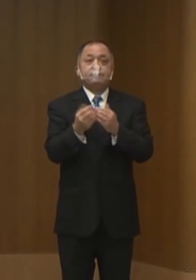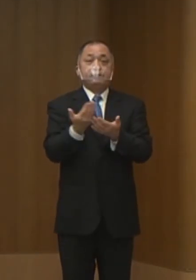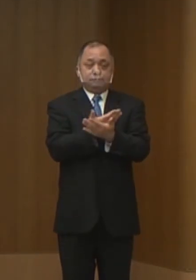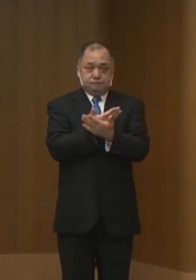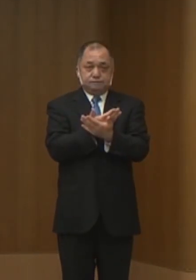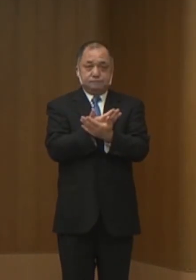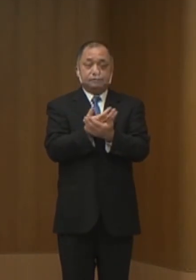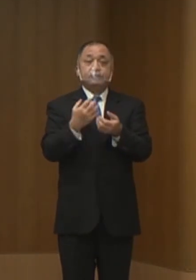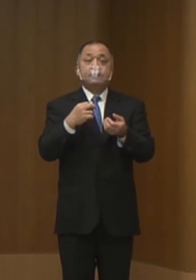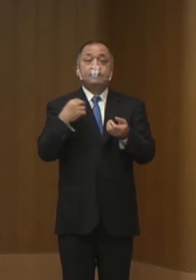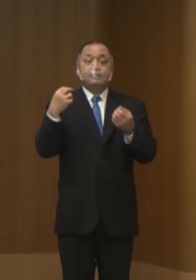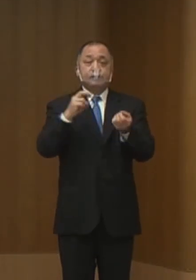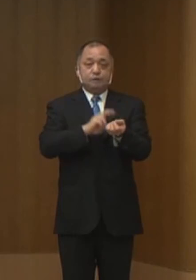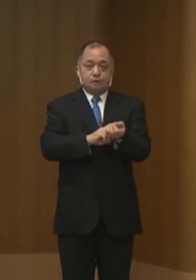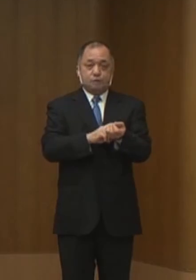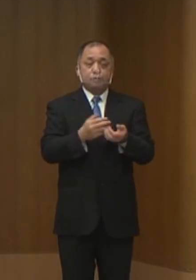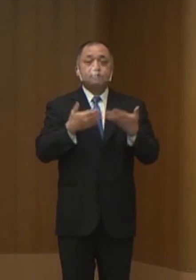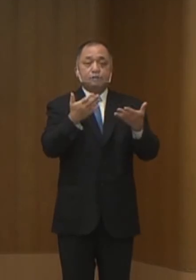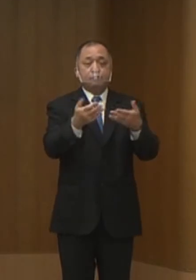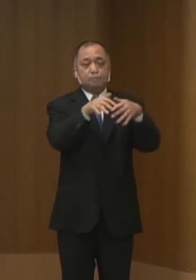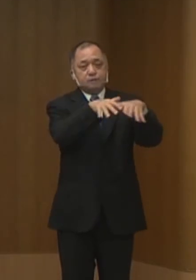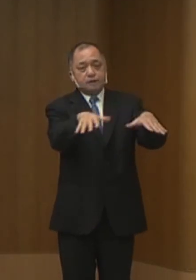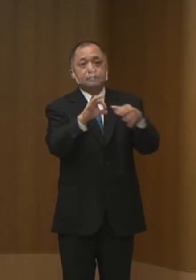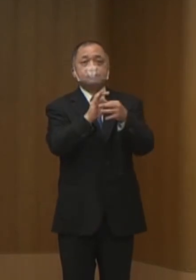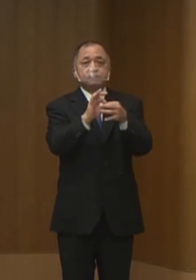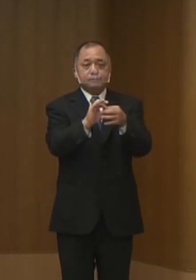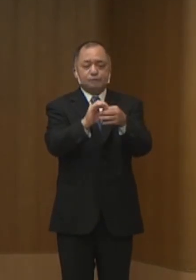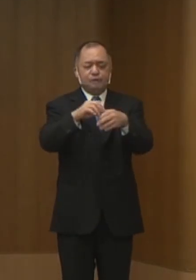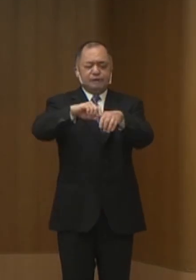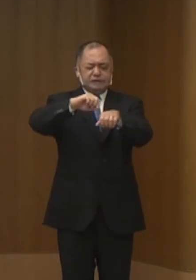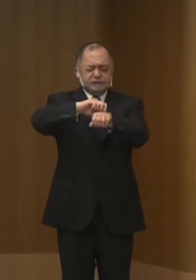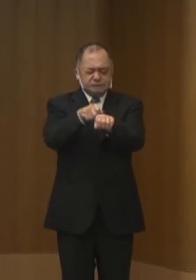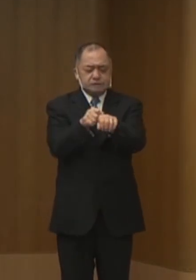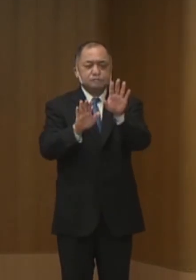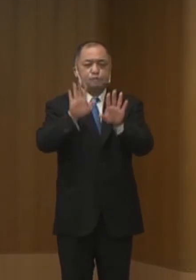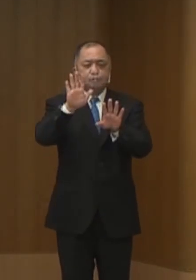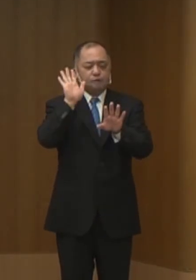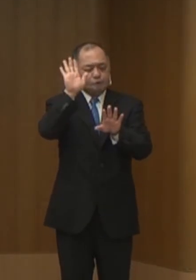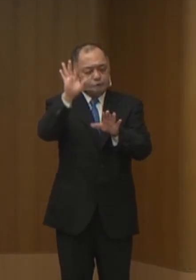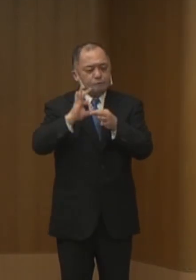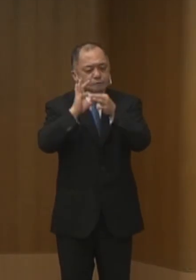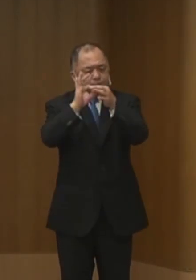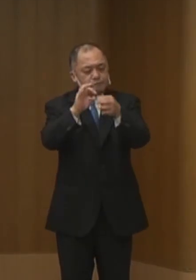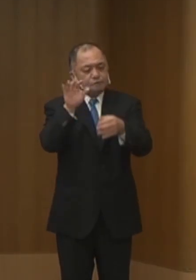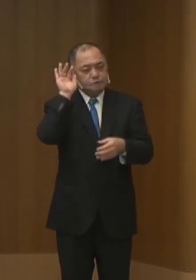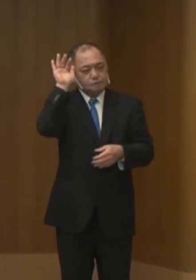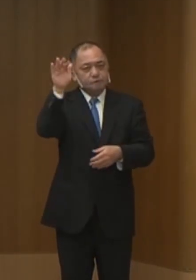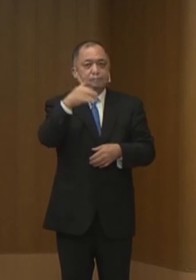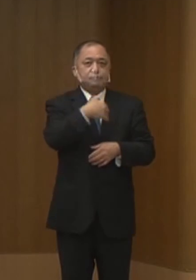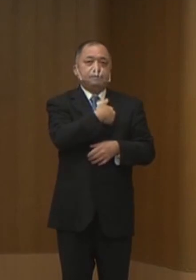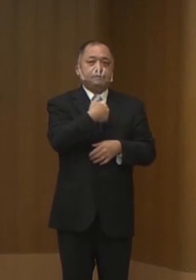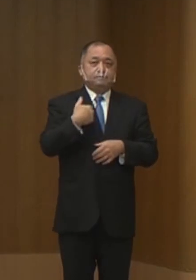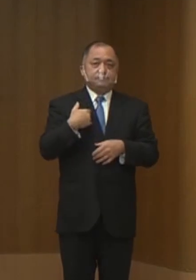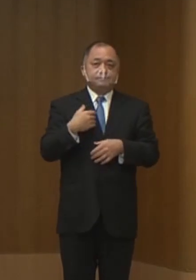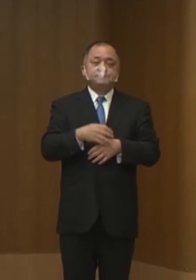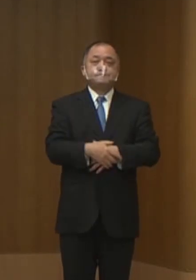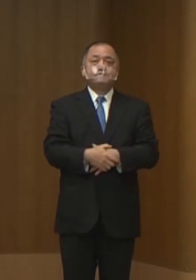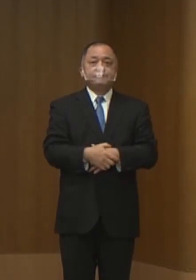療提供体制については今後も厳しい状況が続いていくということが予想されるわけであります